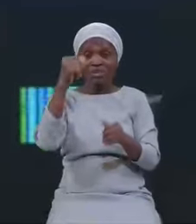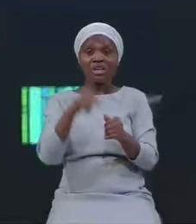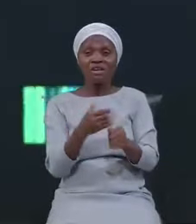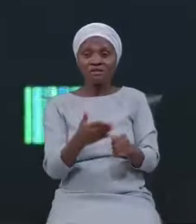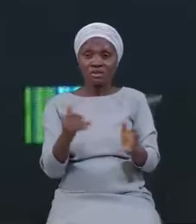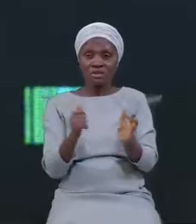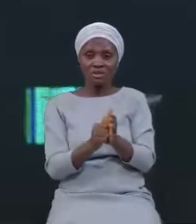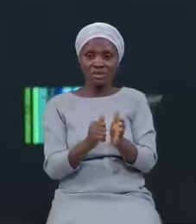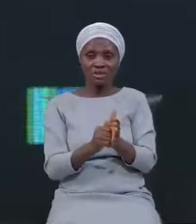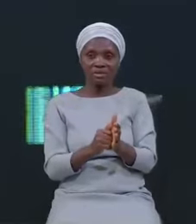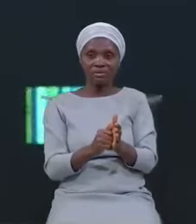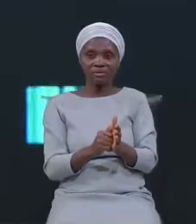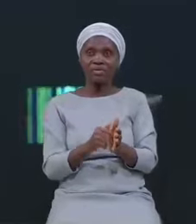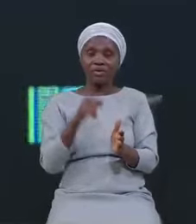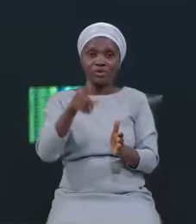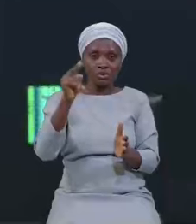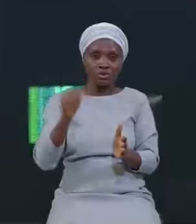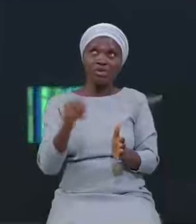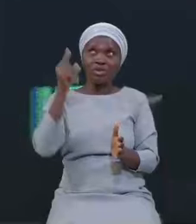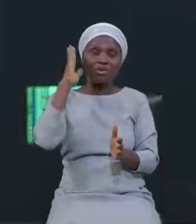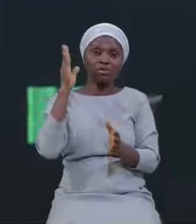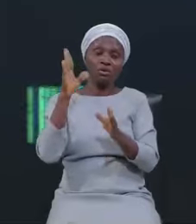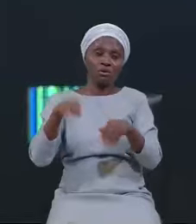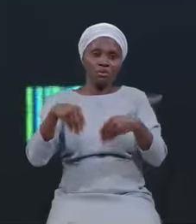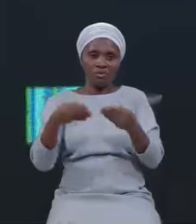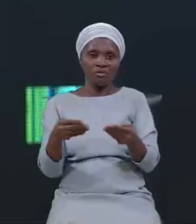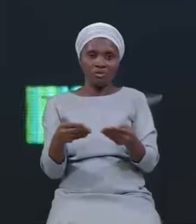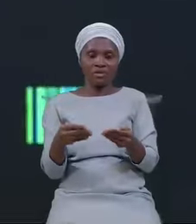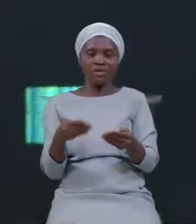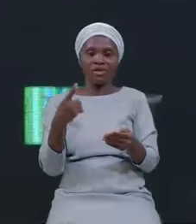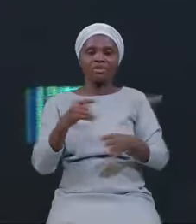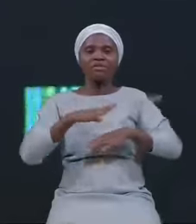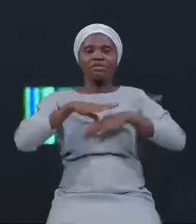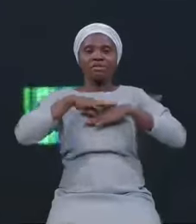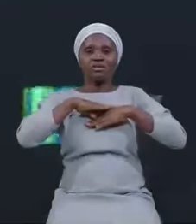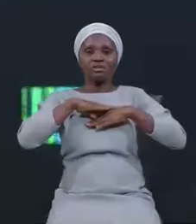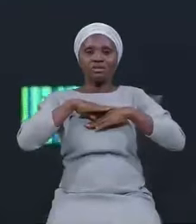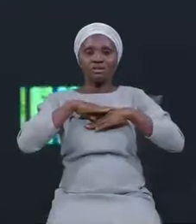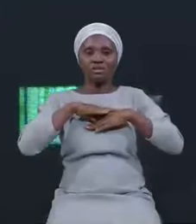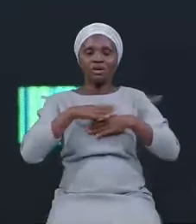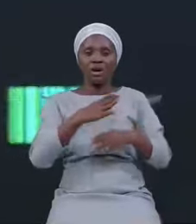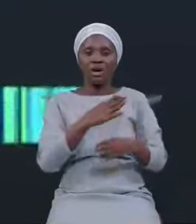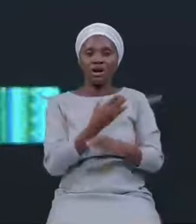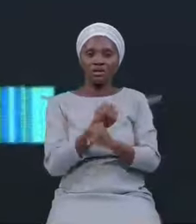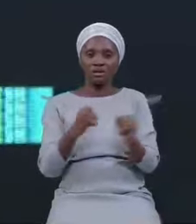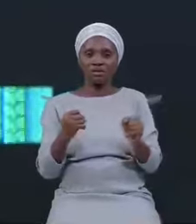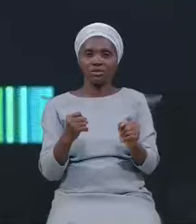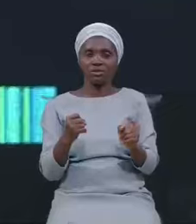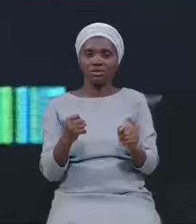tu n'avais pas ça. Tu n'avais pas la suffisance, la satisfaction et le salut du Seigneur. Maintenant, il